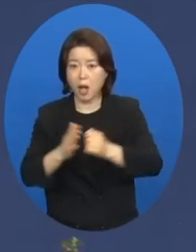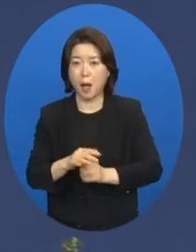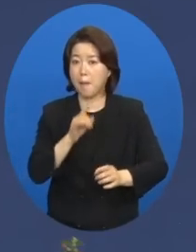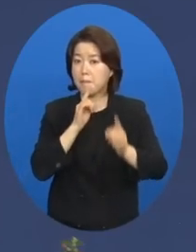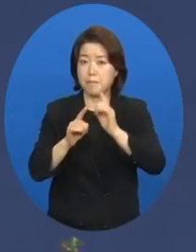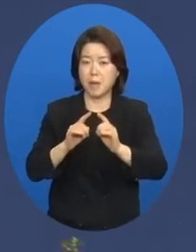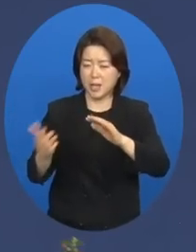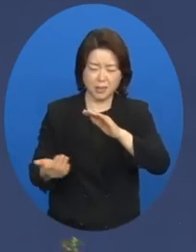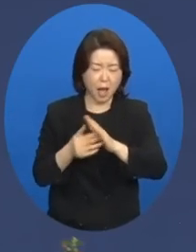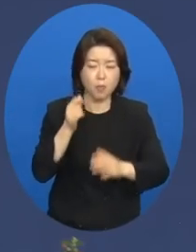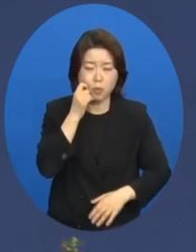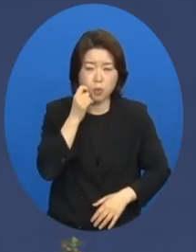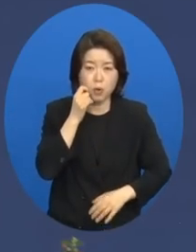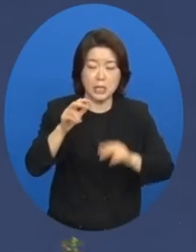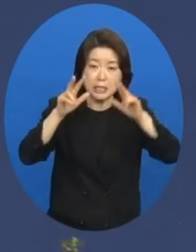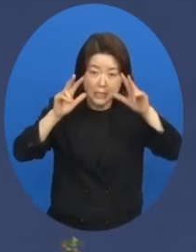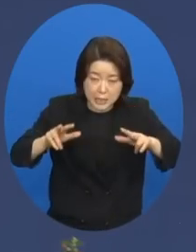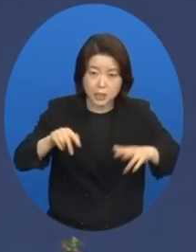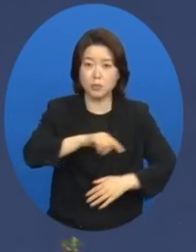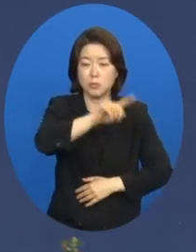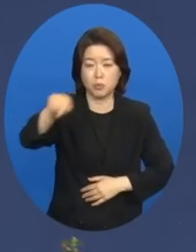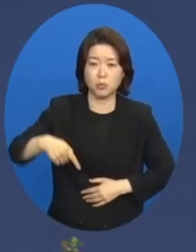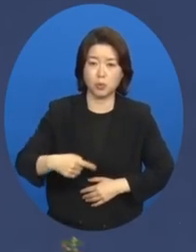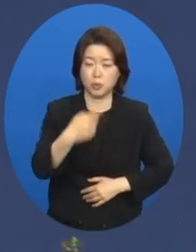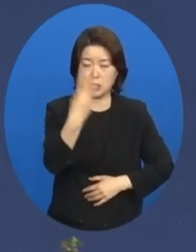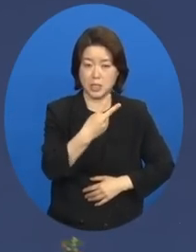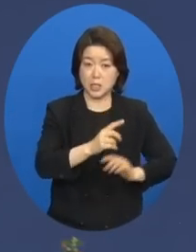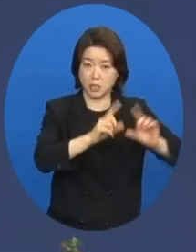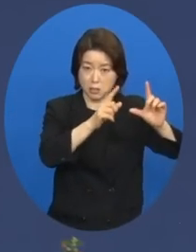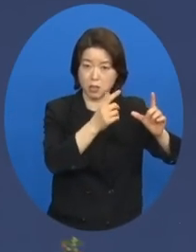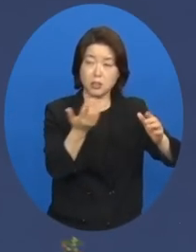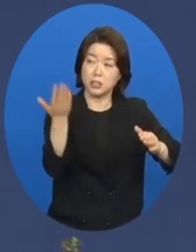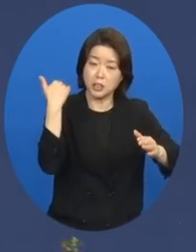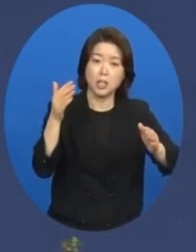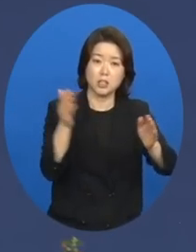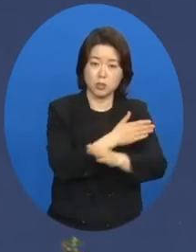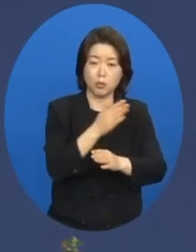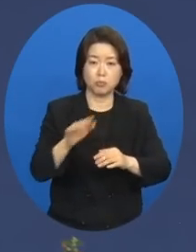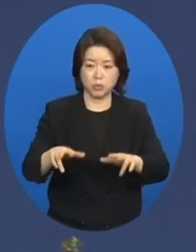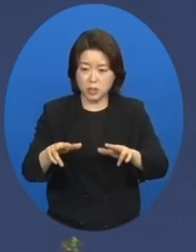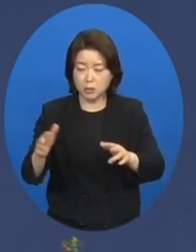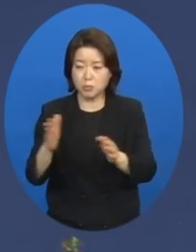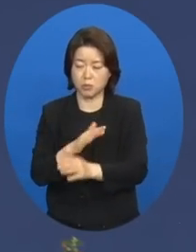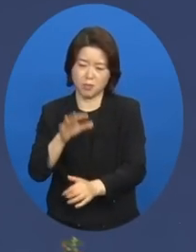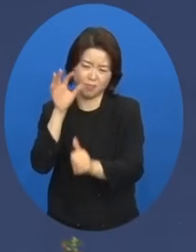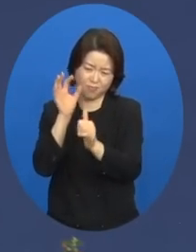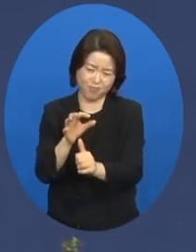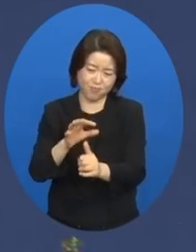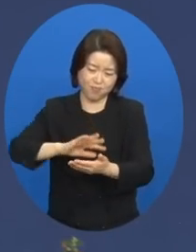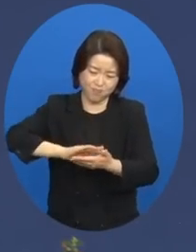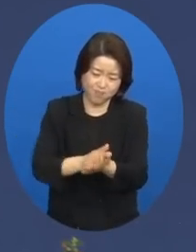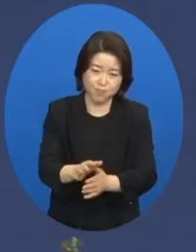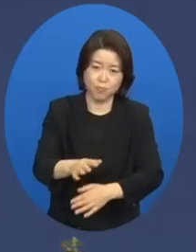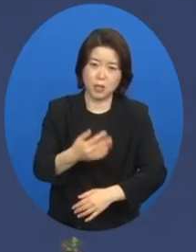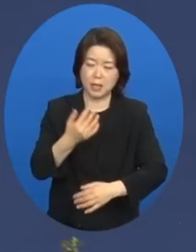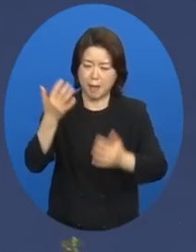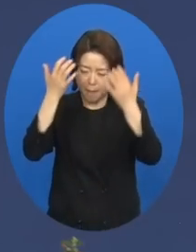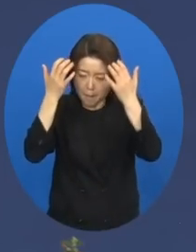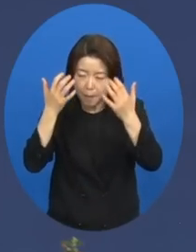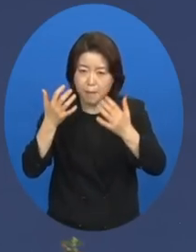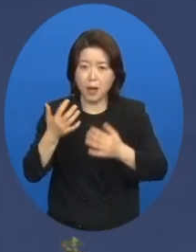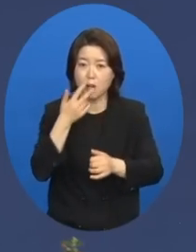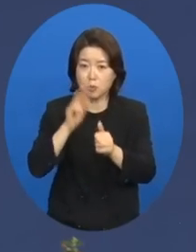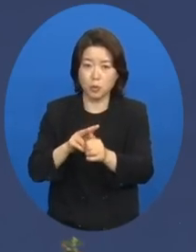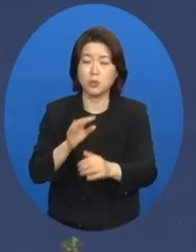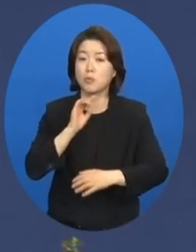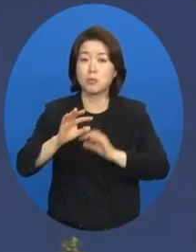없는 지금도 오히려 2000년 못지않게 지금도 끔찍한 핍박과 시련과 도전뿐만 아니라